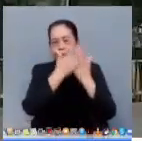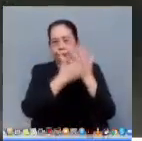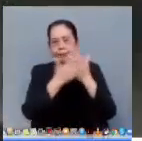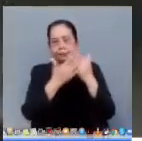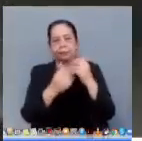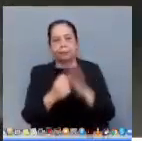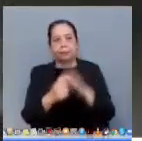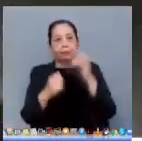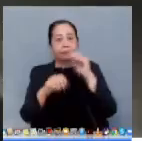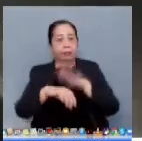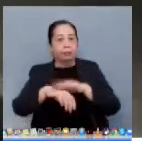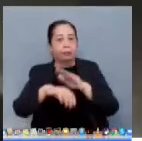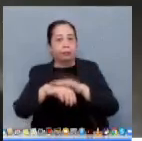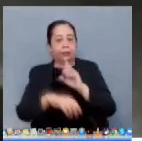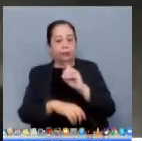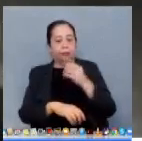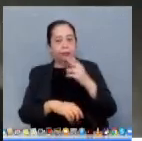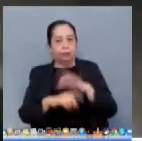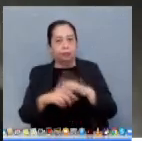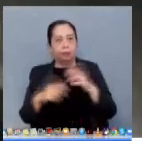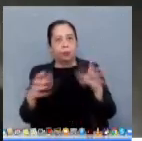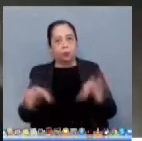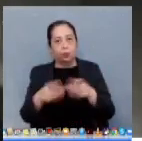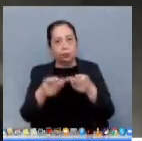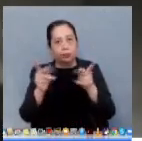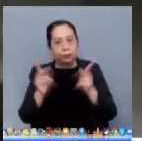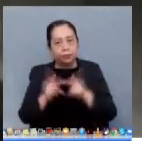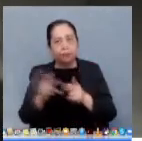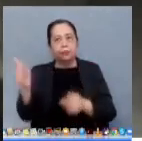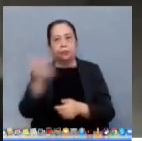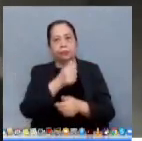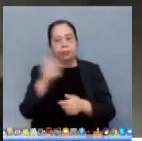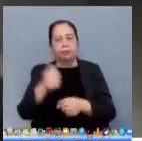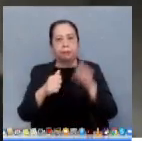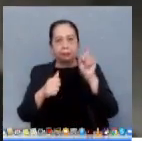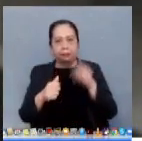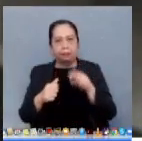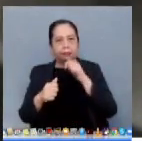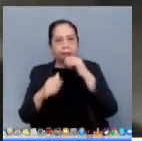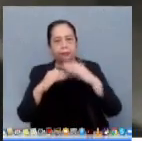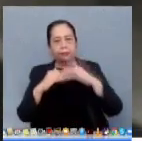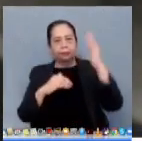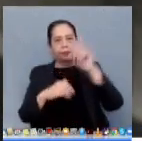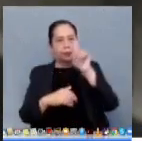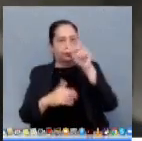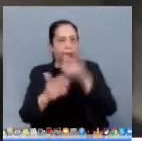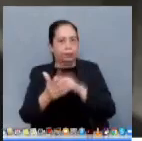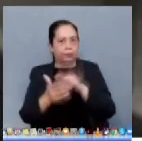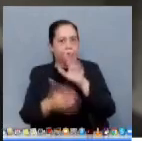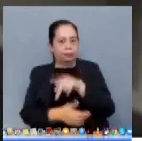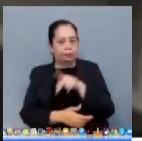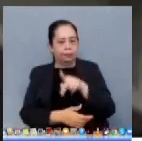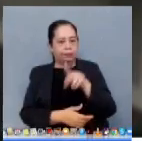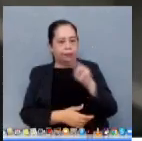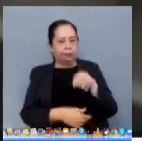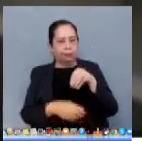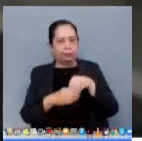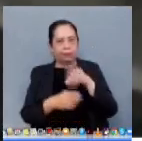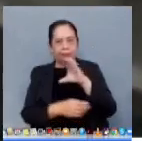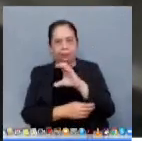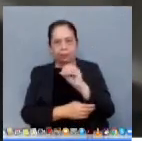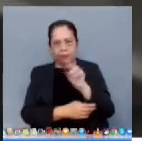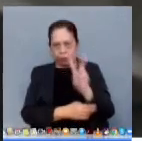ng workplaces at public transport, nakasaad na dapat hindi lalampas sa 1,000 ppm ang carbon dioxide. Ayon